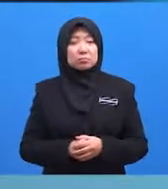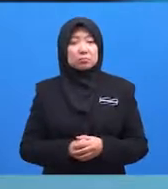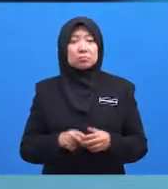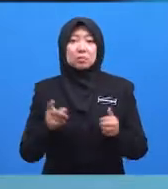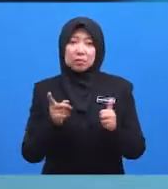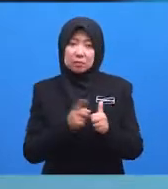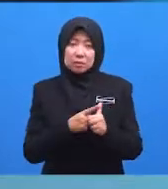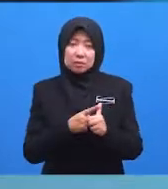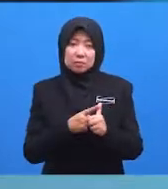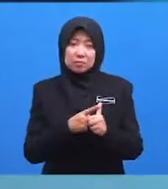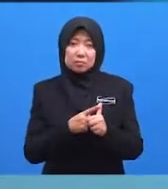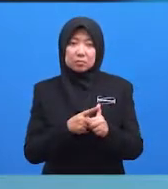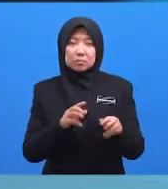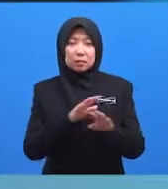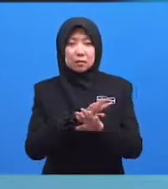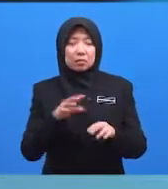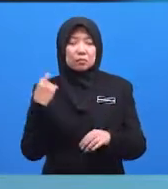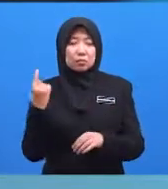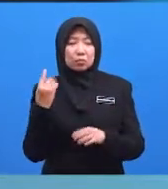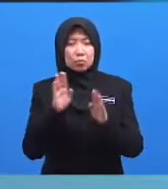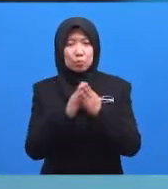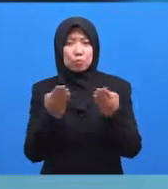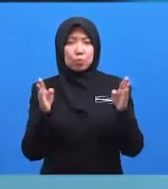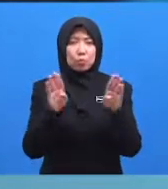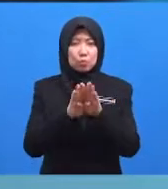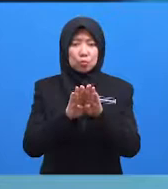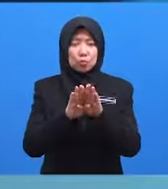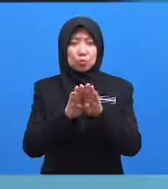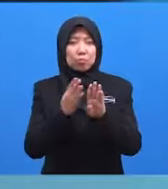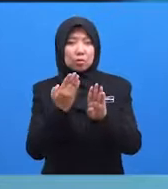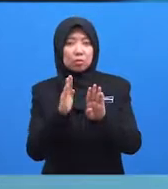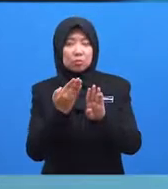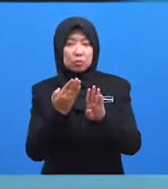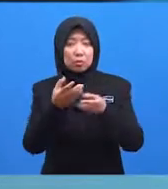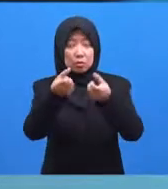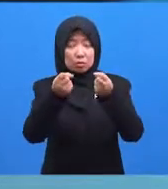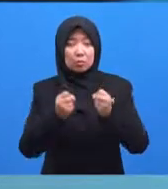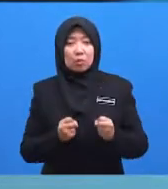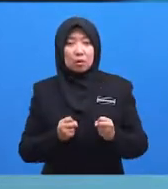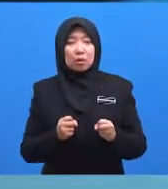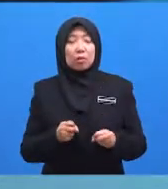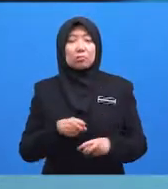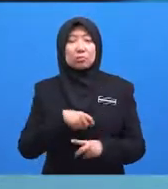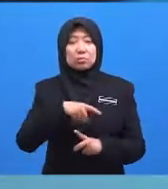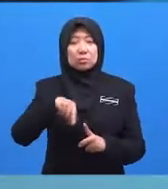Pertama, jangan selalu buka dan tutup pintu ketuhar ketika menggunakan